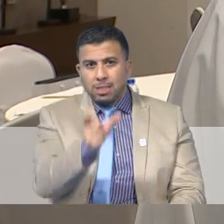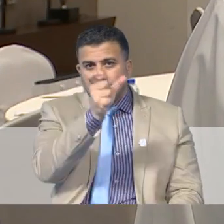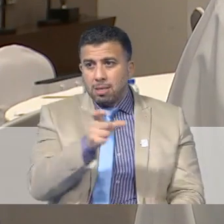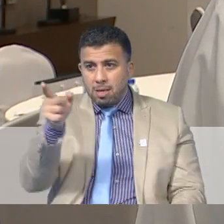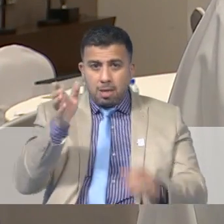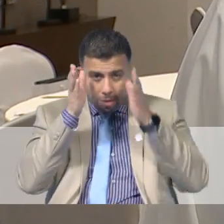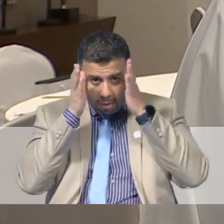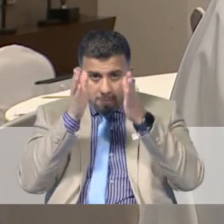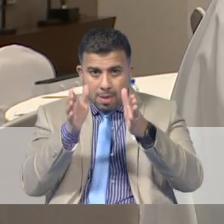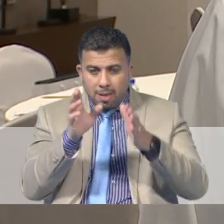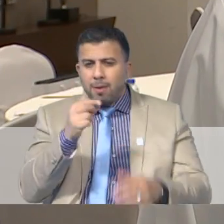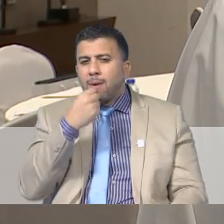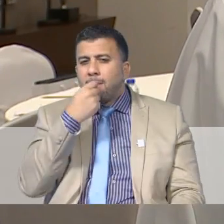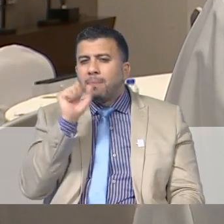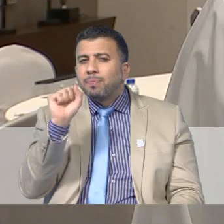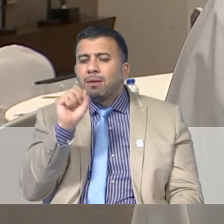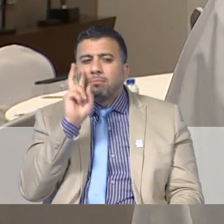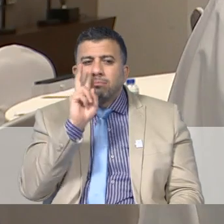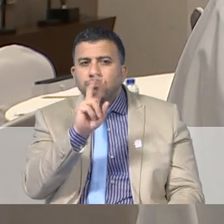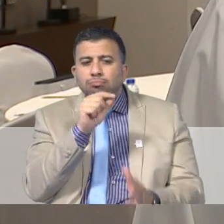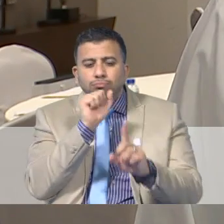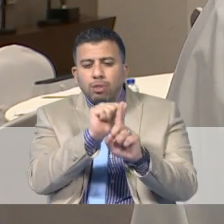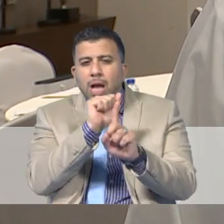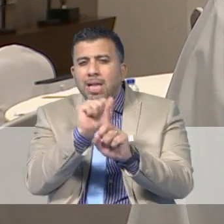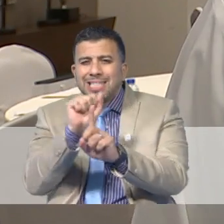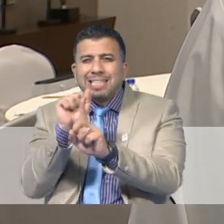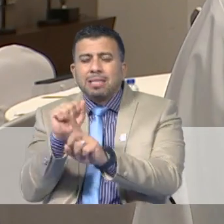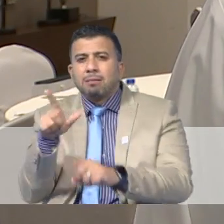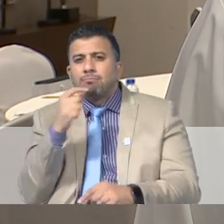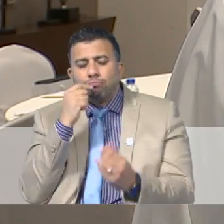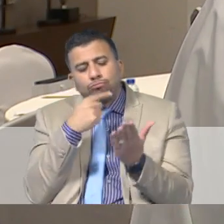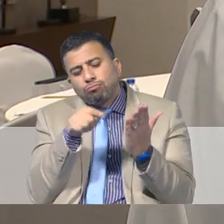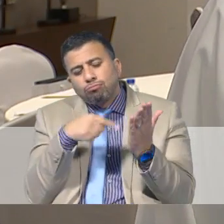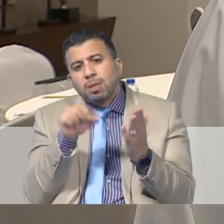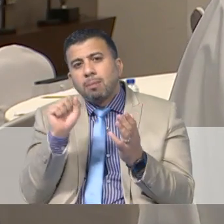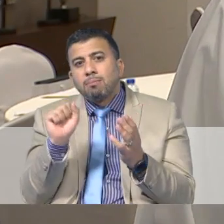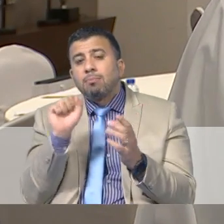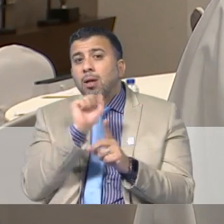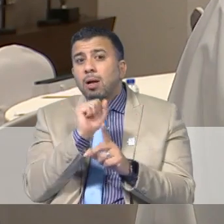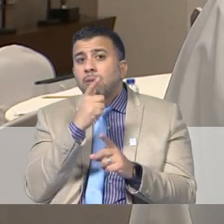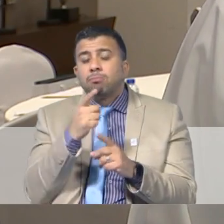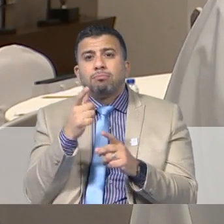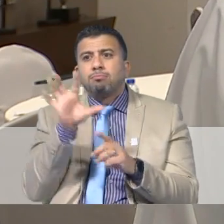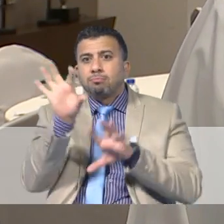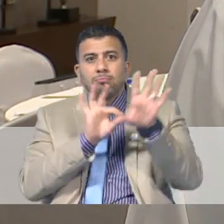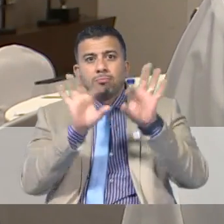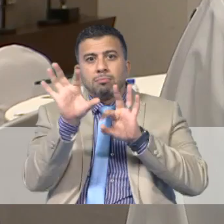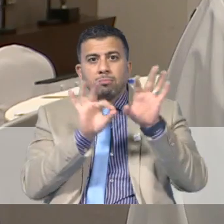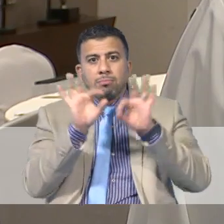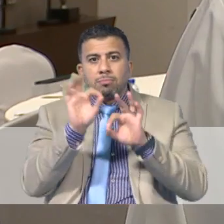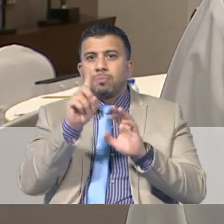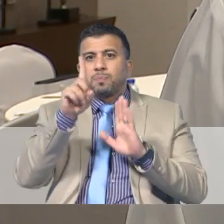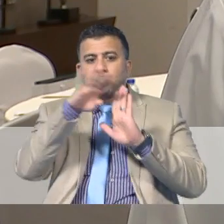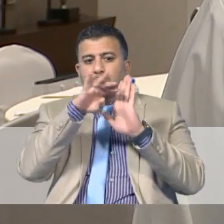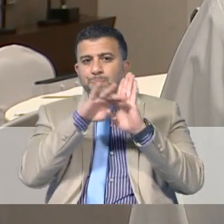مهتمين بالتحكيم، الأشخاص الذين هم متخصصين في هذا المجال، لأجل أن نكون قاعدة